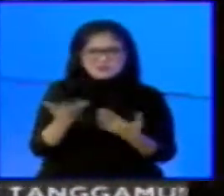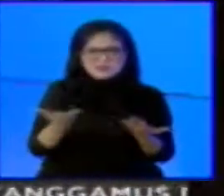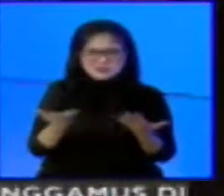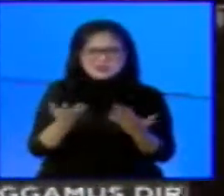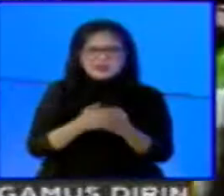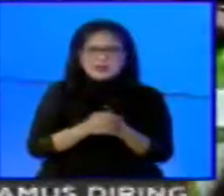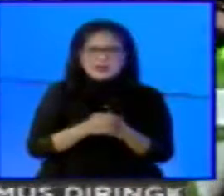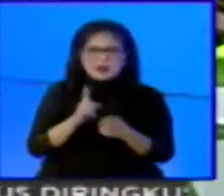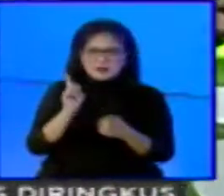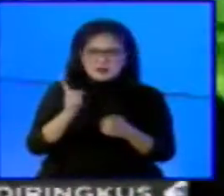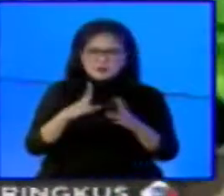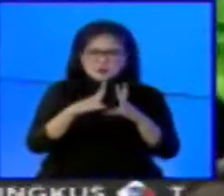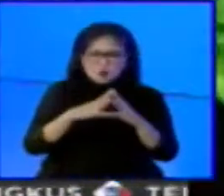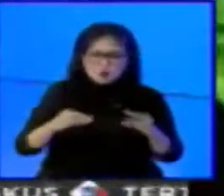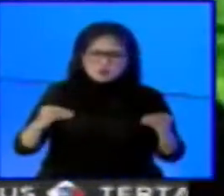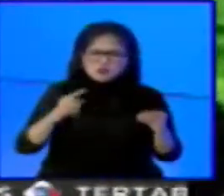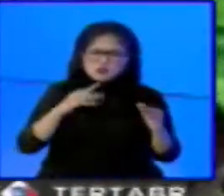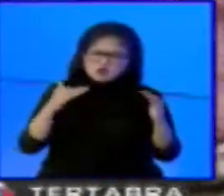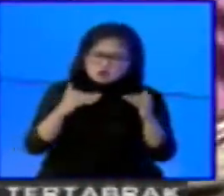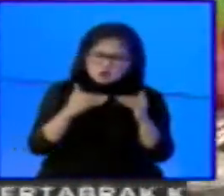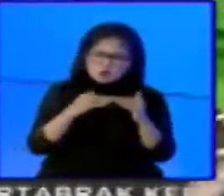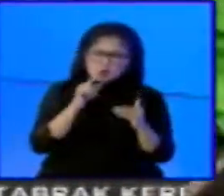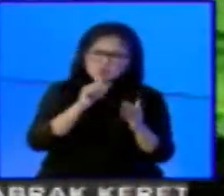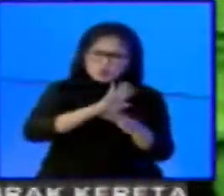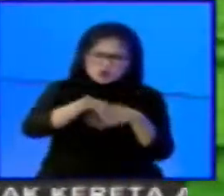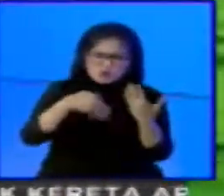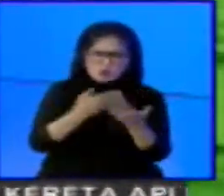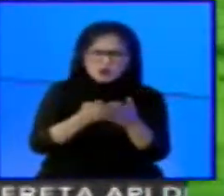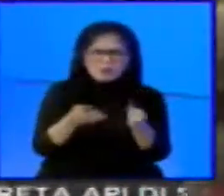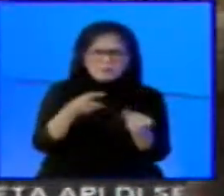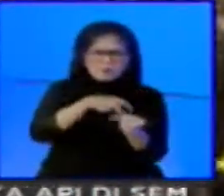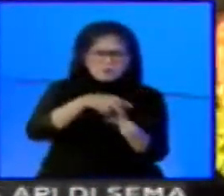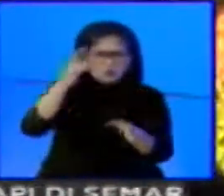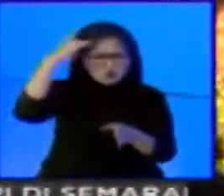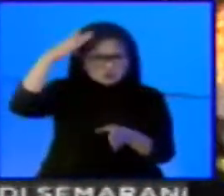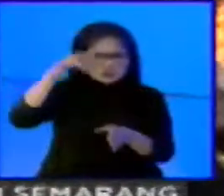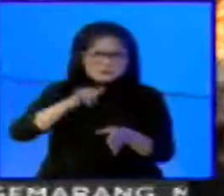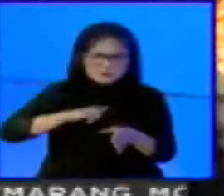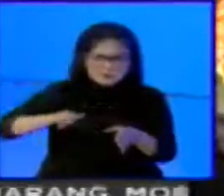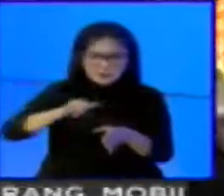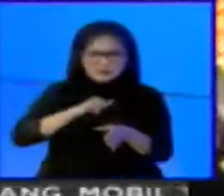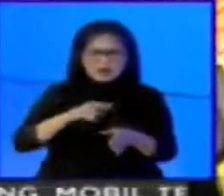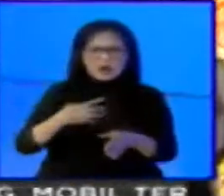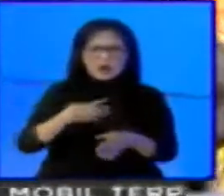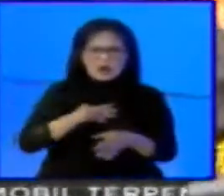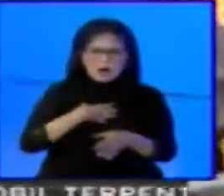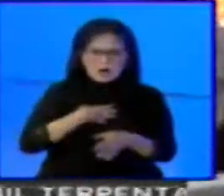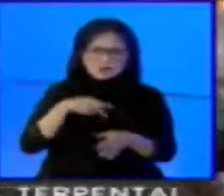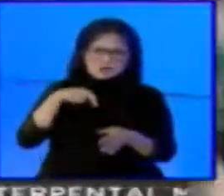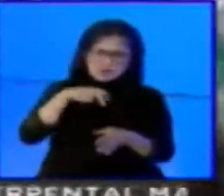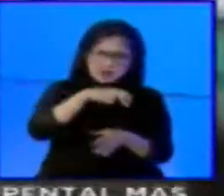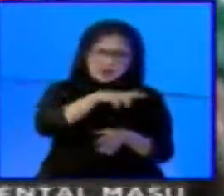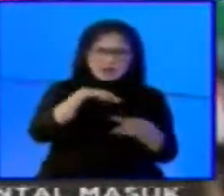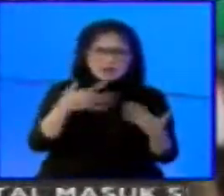Dibutuhkan solusi yang tepat guna agar kebutuhan pengendara dan penumpang ojek online terpenuhi di saat bersamaan hak warga dan pengguna jalan di ibu kota